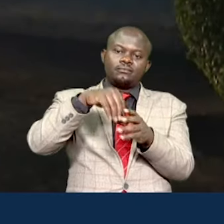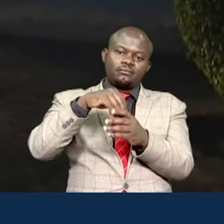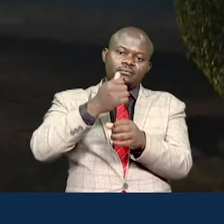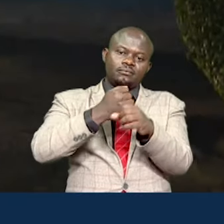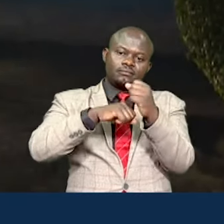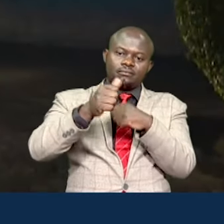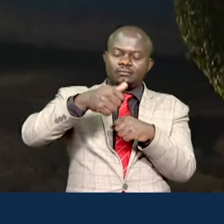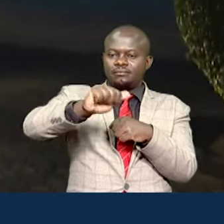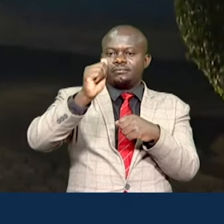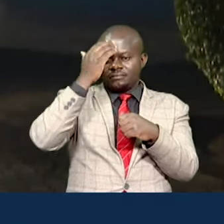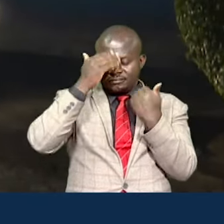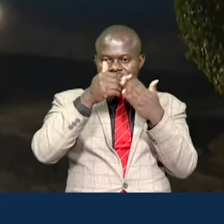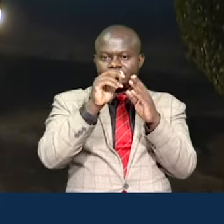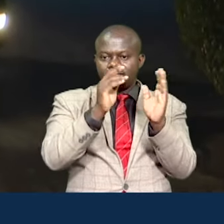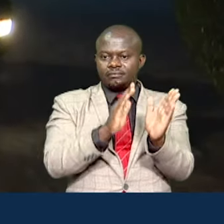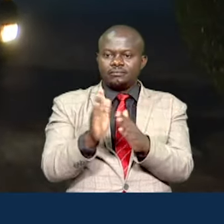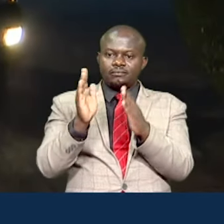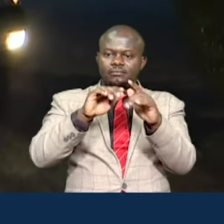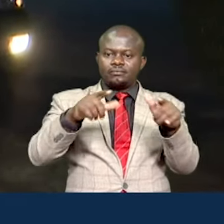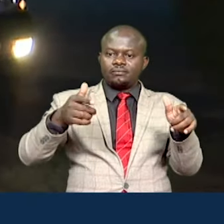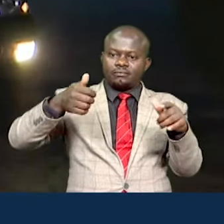isanzwe kuko bari gutegura imirima yabo